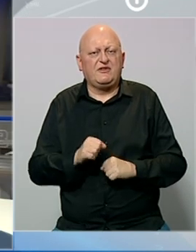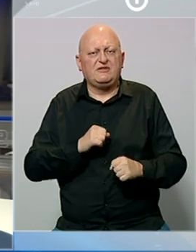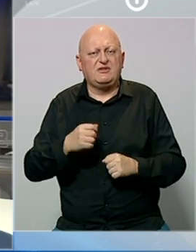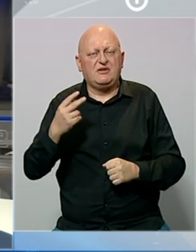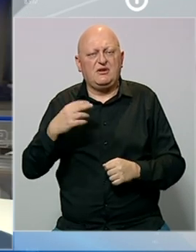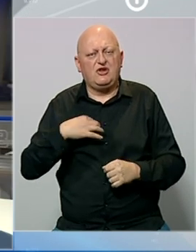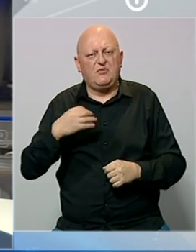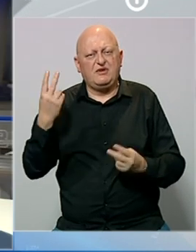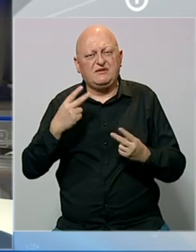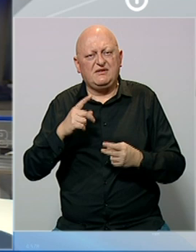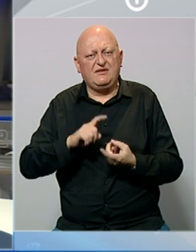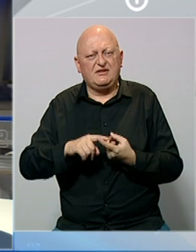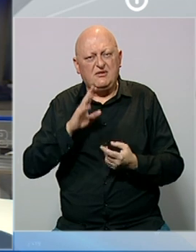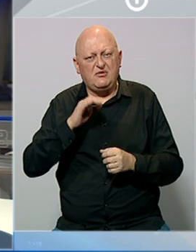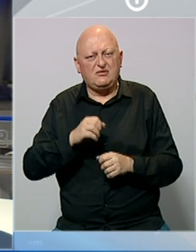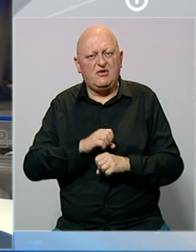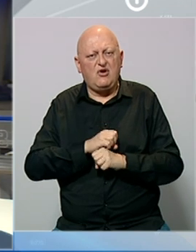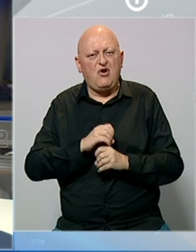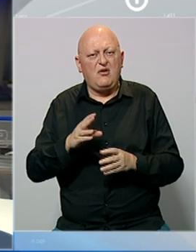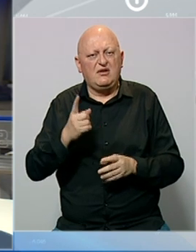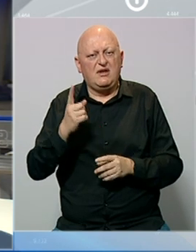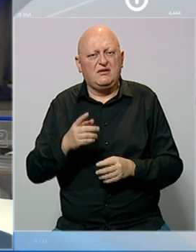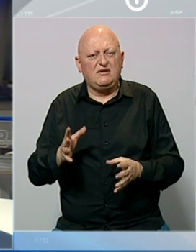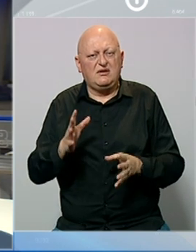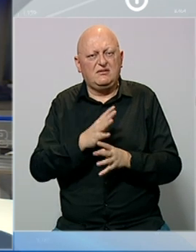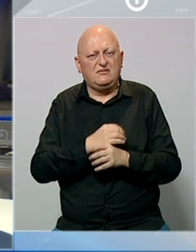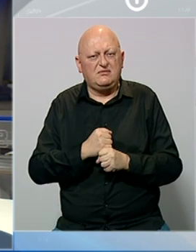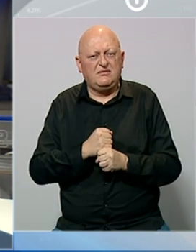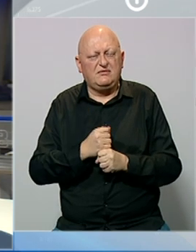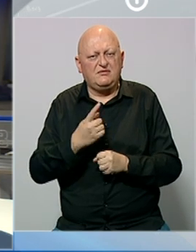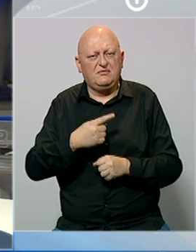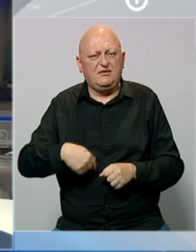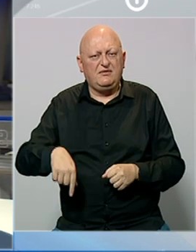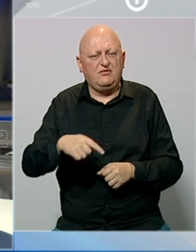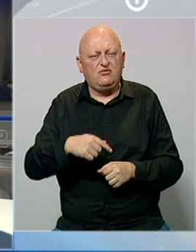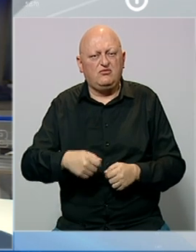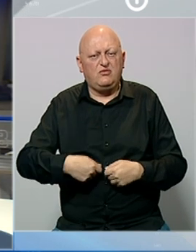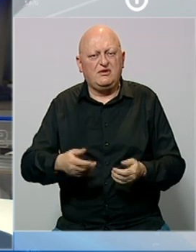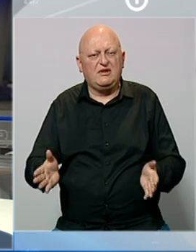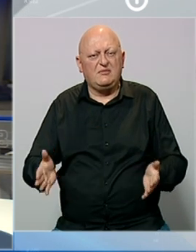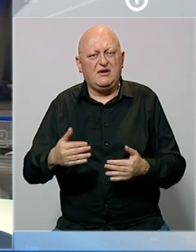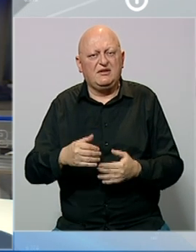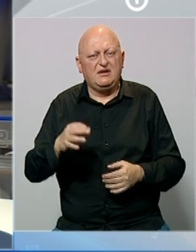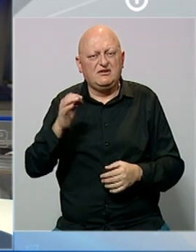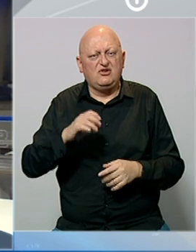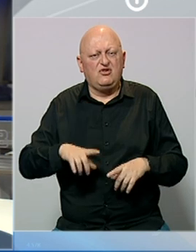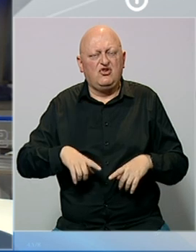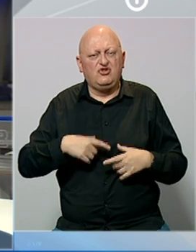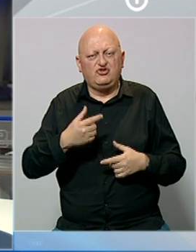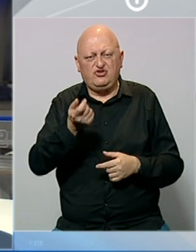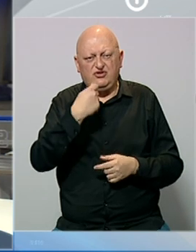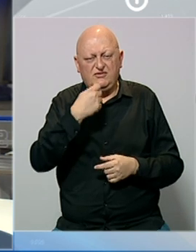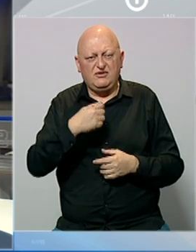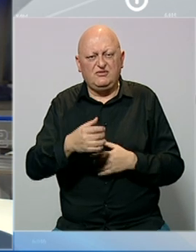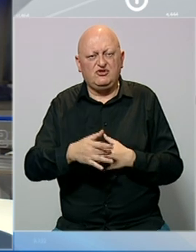Direkcija robnih rezervi Federacije Bosne i Hercegovine objavila je da je završen prvi krug podjele paketa sa osnovnim